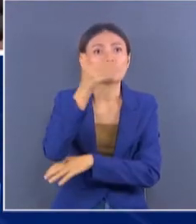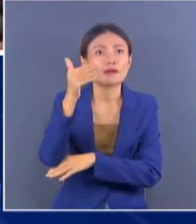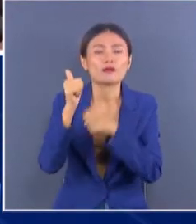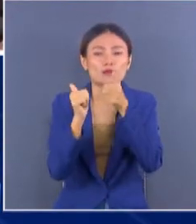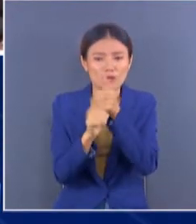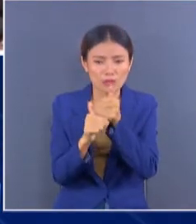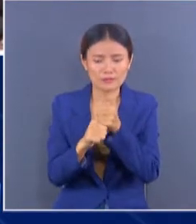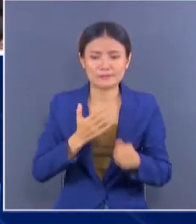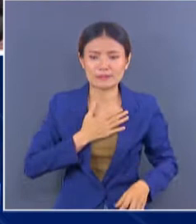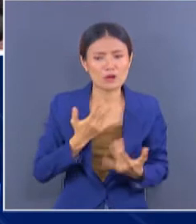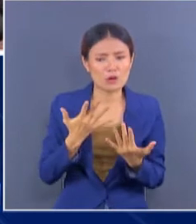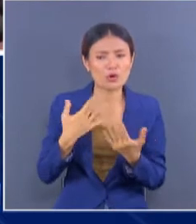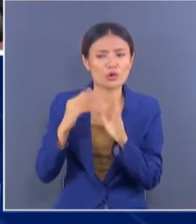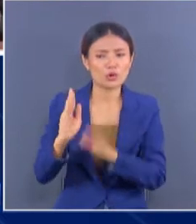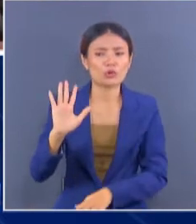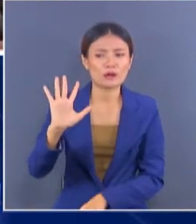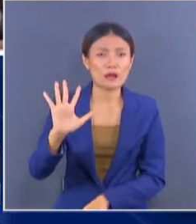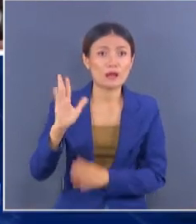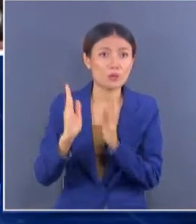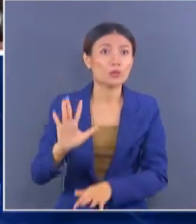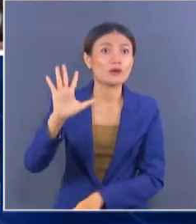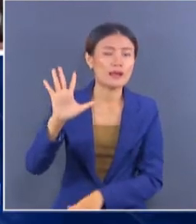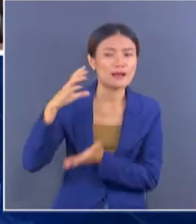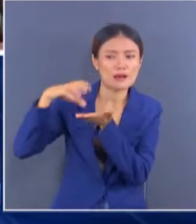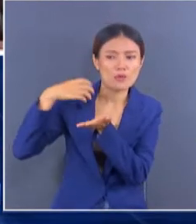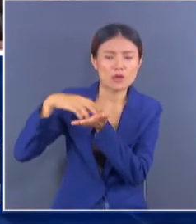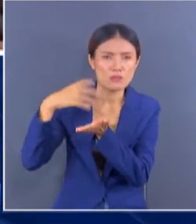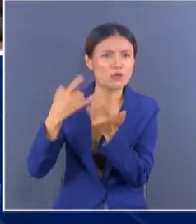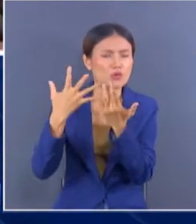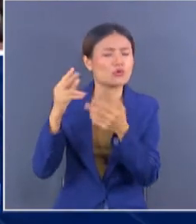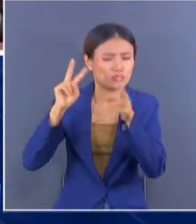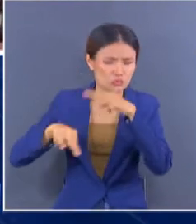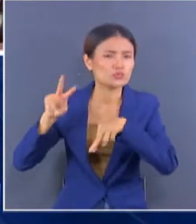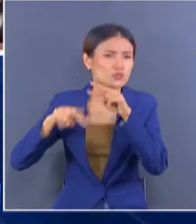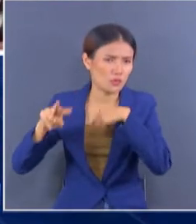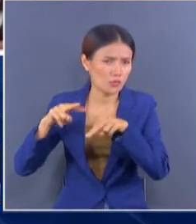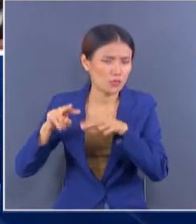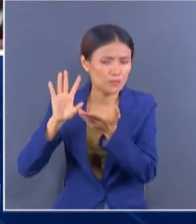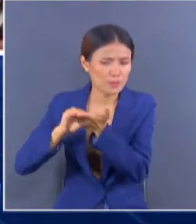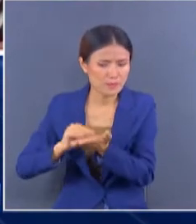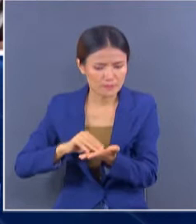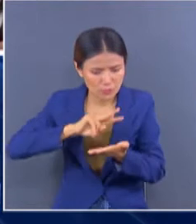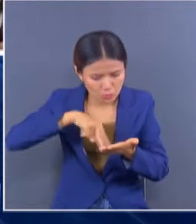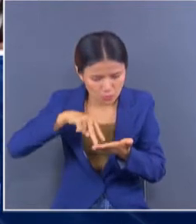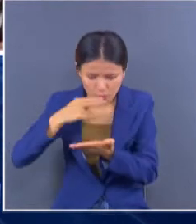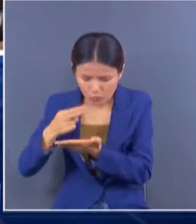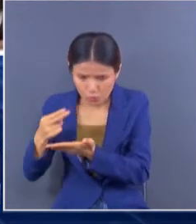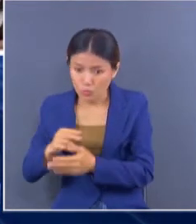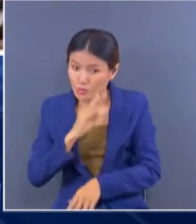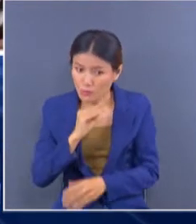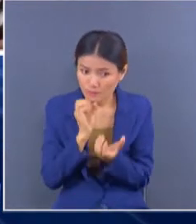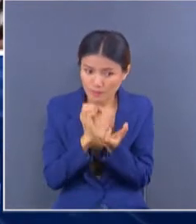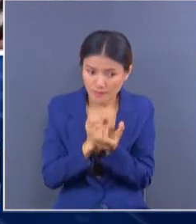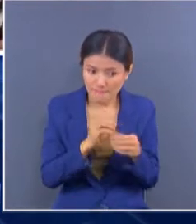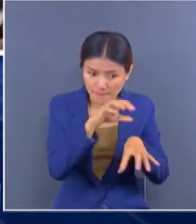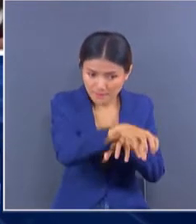อบข้อมูลจากกลุ่มผู้เสียหายก่อนนะครับที่อ้างว่าเคยเข้าไปเล่นการพนันในบ่อนกว่า100แห่งเนี่ยนะครับซึ่งหากพบว่ามีการเปิดให้เล่นการพนัน